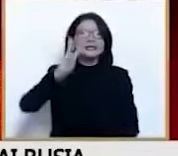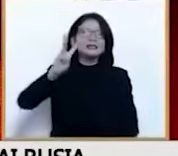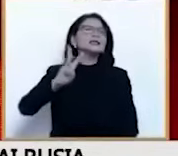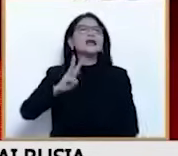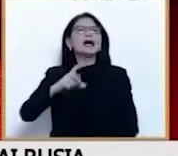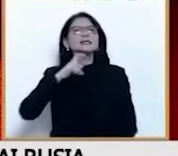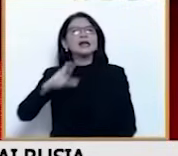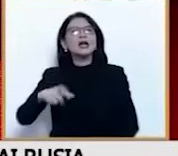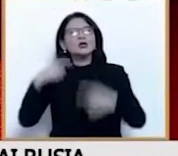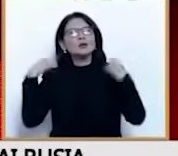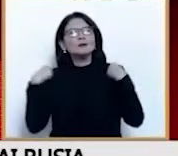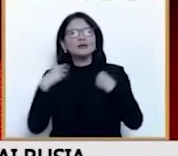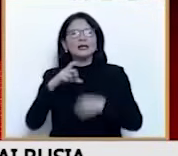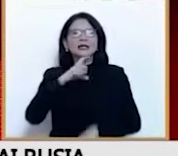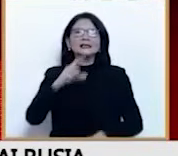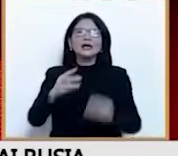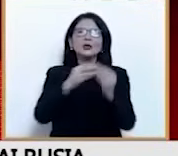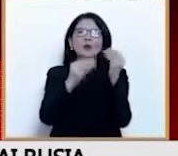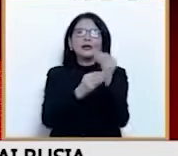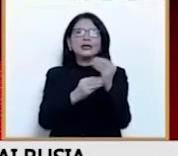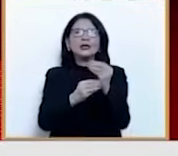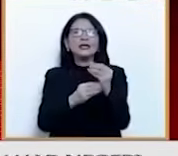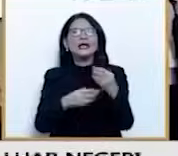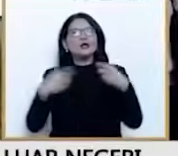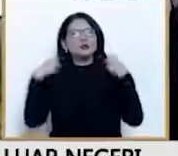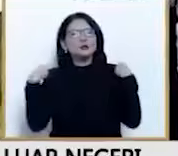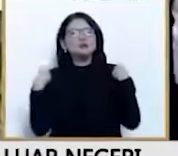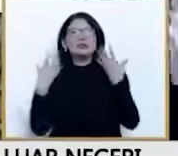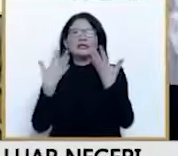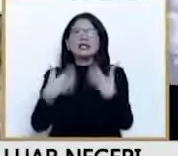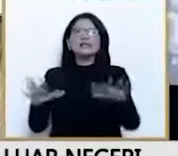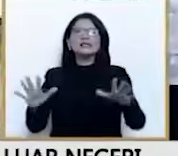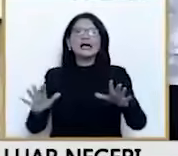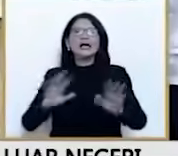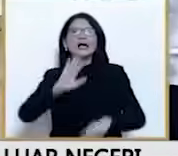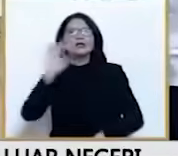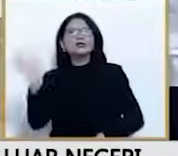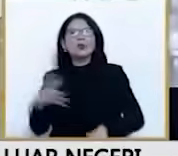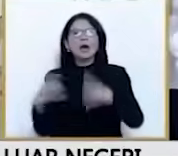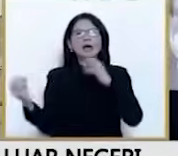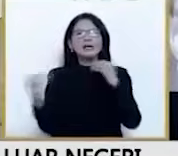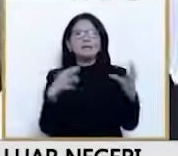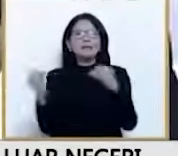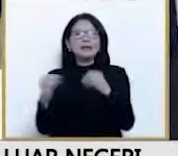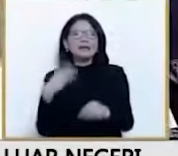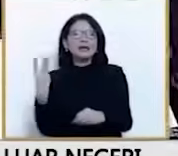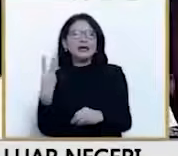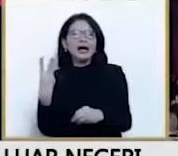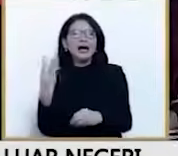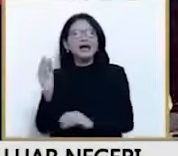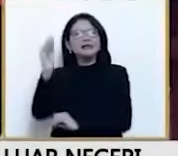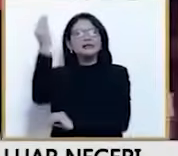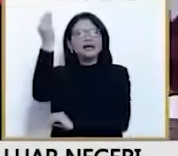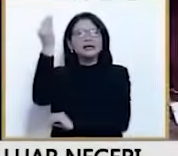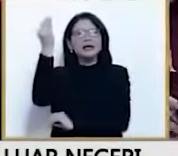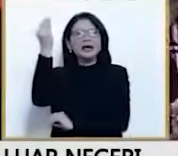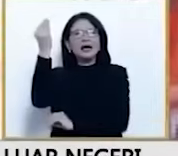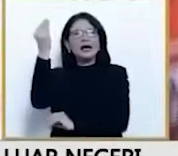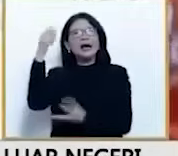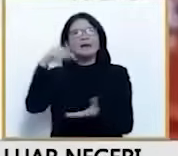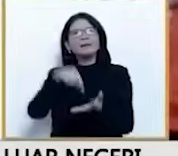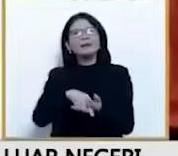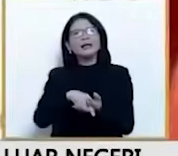juga calon wakil gubernur yang telah merampungkan seluruh rangkaian debat ketiga DKI Jakarta pemilihan